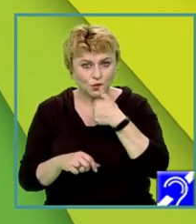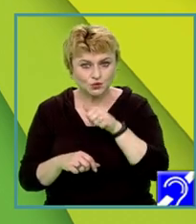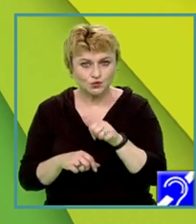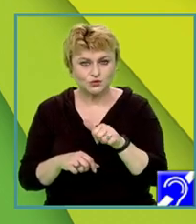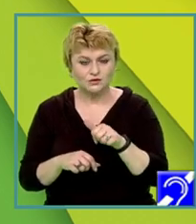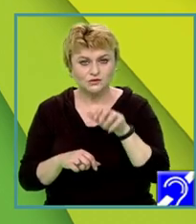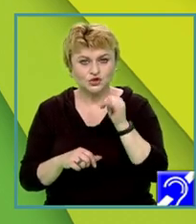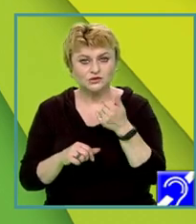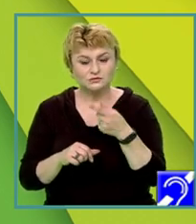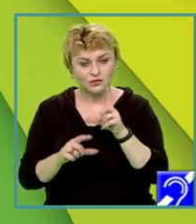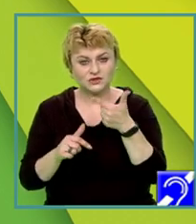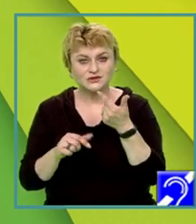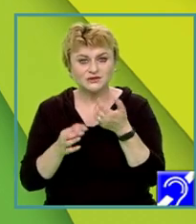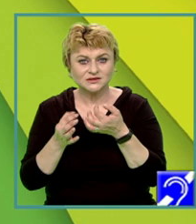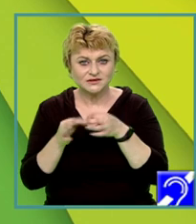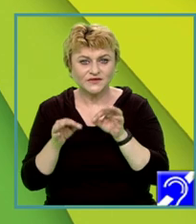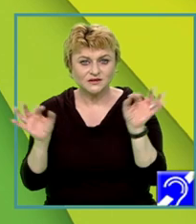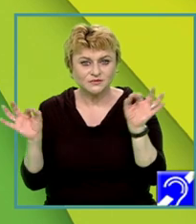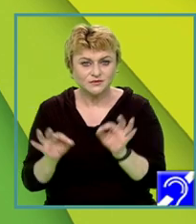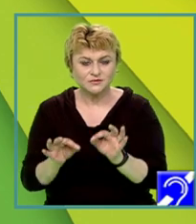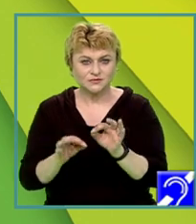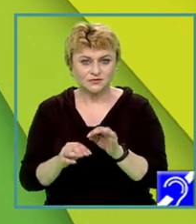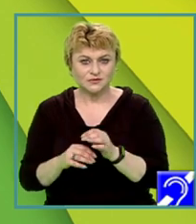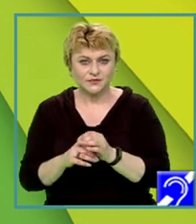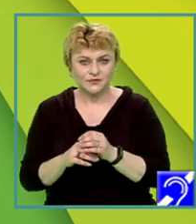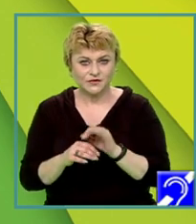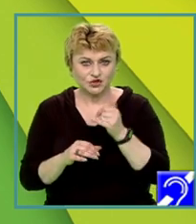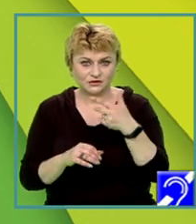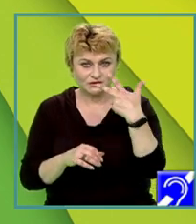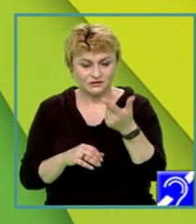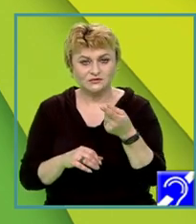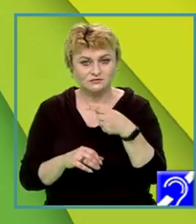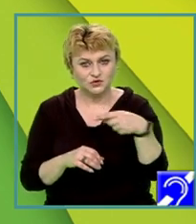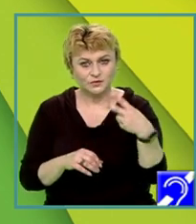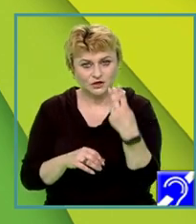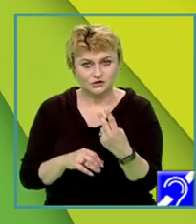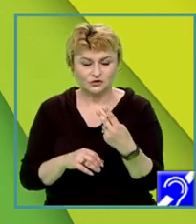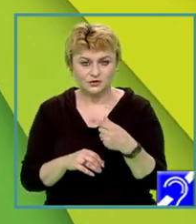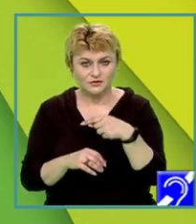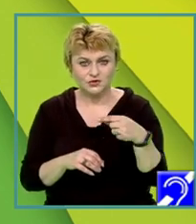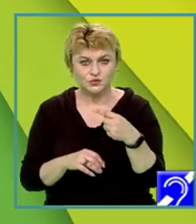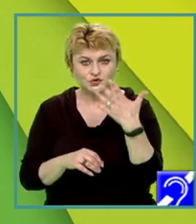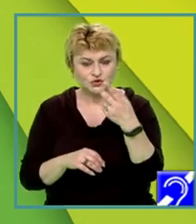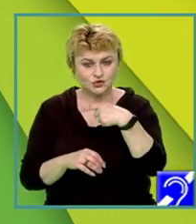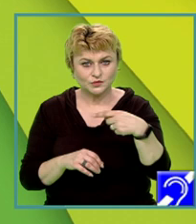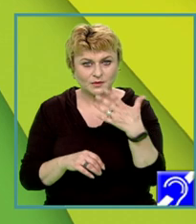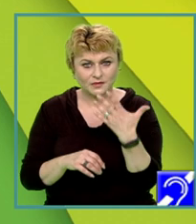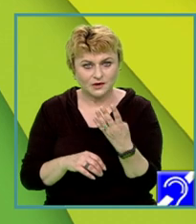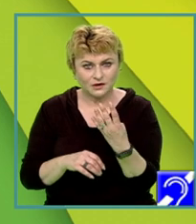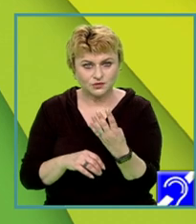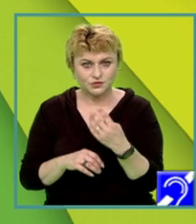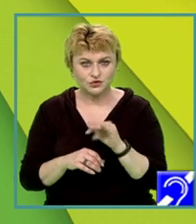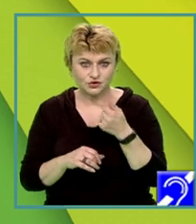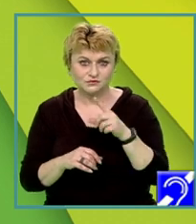prin 25 în urma simplificării obținem 3 supra 2 minus 1 supra 4 tot nu putem da